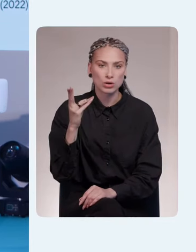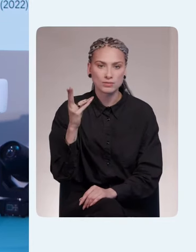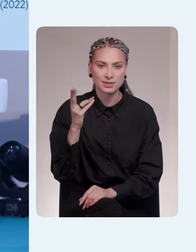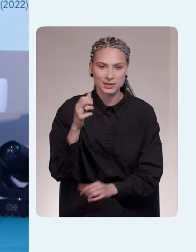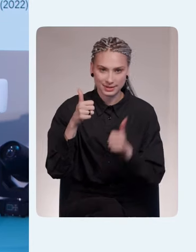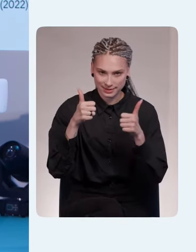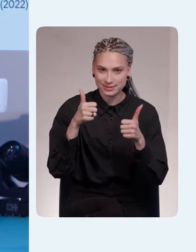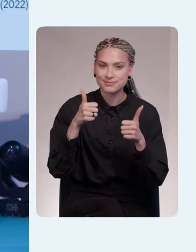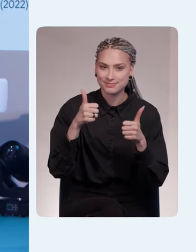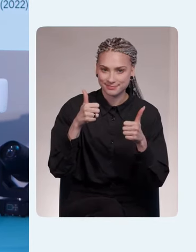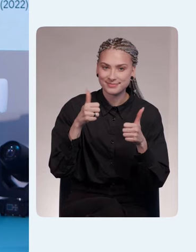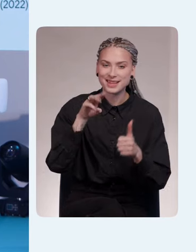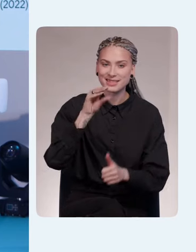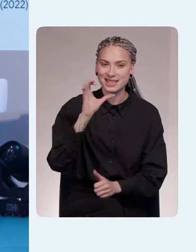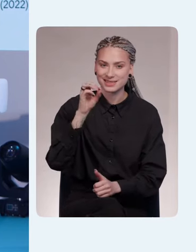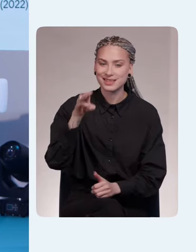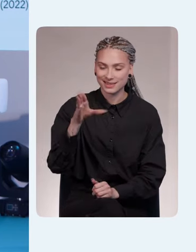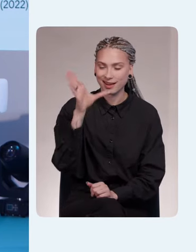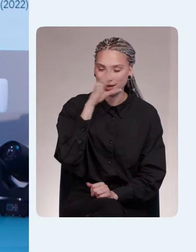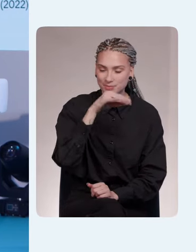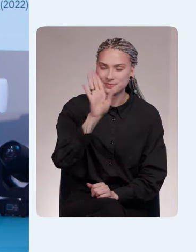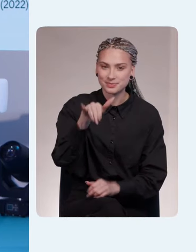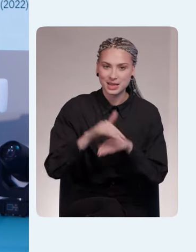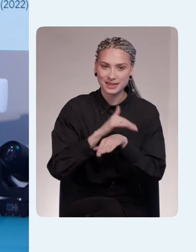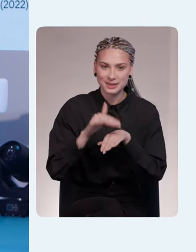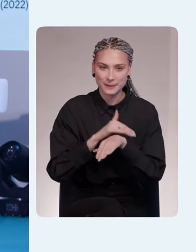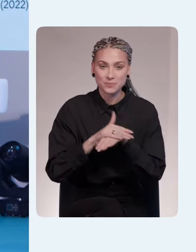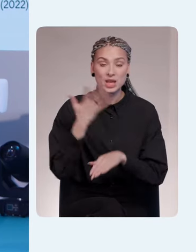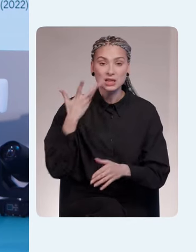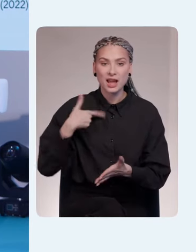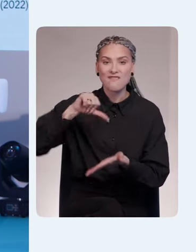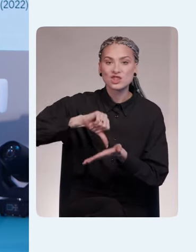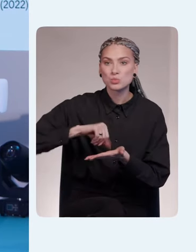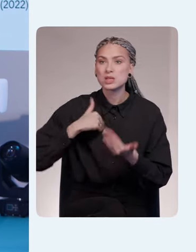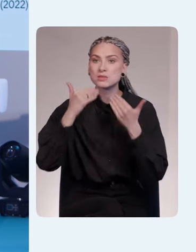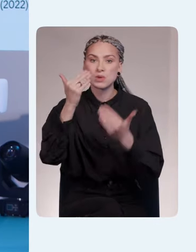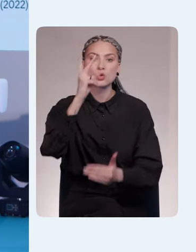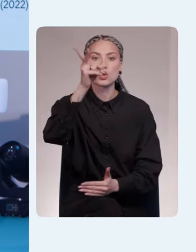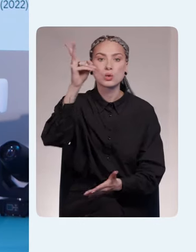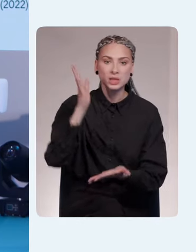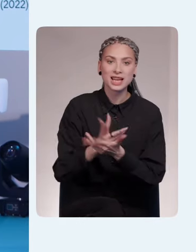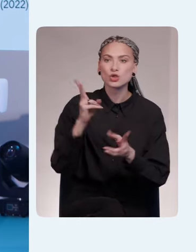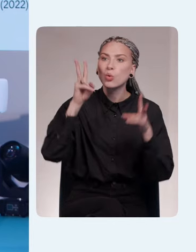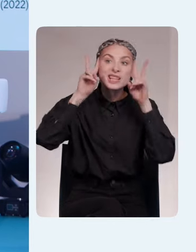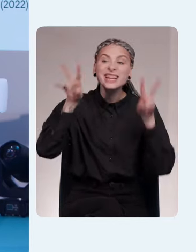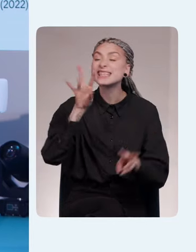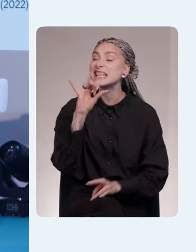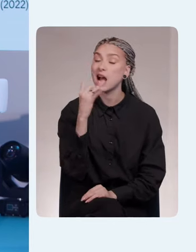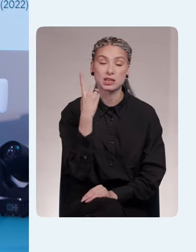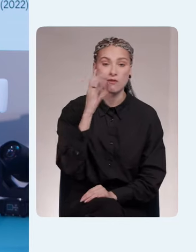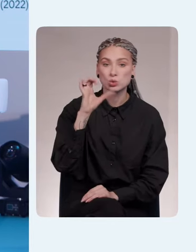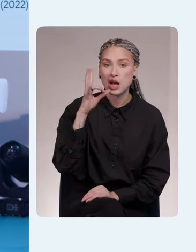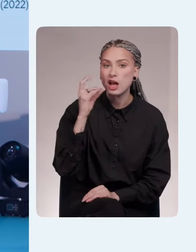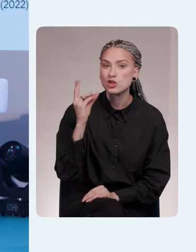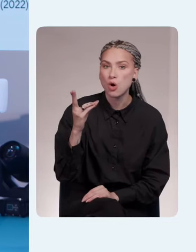Класс, тест пройден, молодцы. Просто я как-то выступал и спросил у зала: есть кто-нибудь, кто не знает ни одного Санька? И